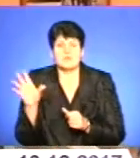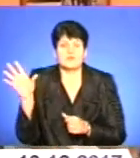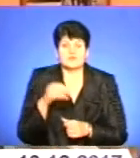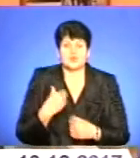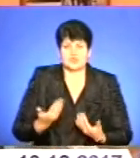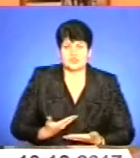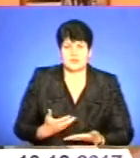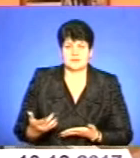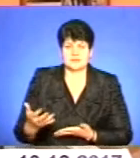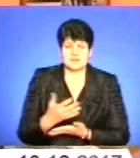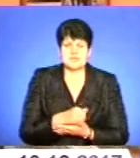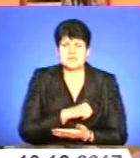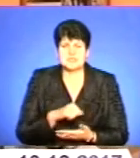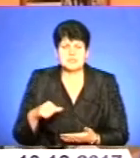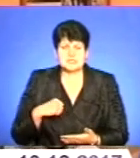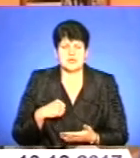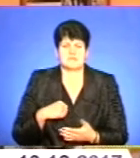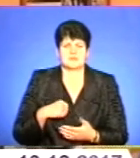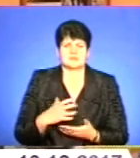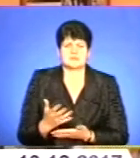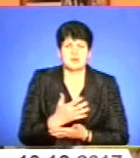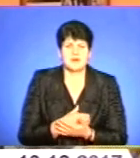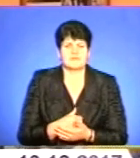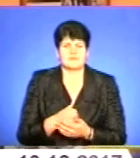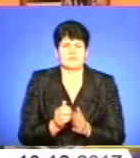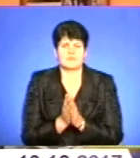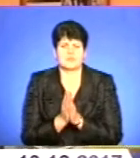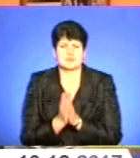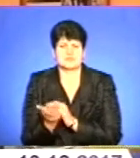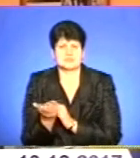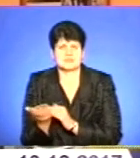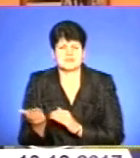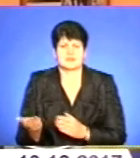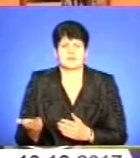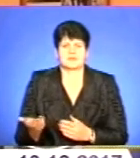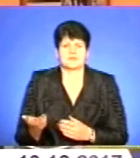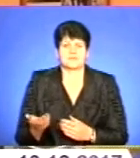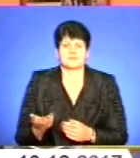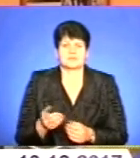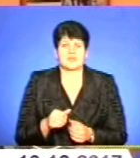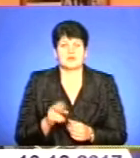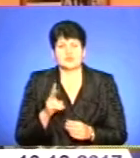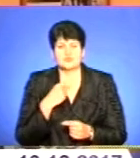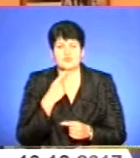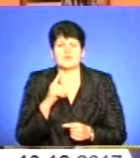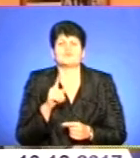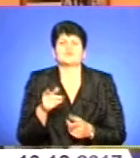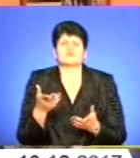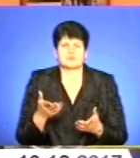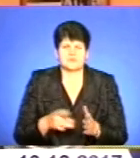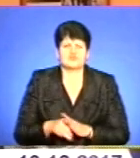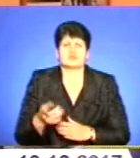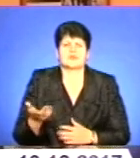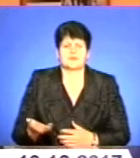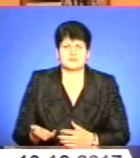всі збирав сам, випрошував, дзвонив по декілька раз, просив. Деякі, значить, казали, що ти там